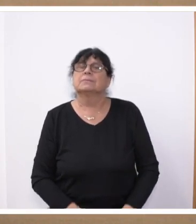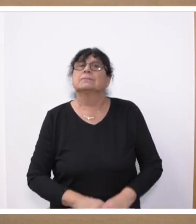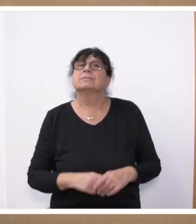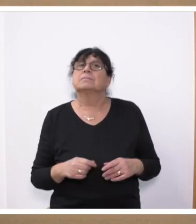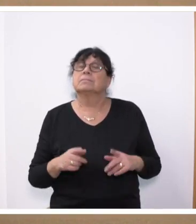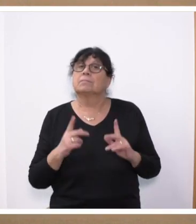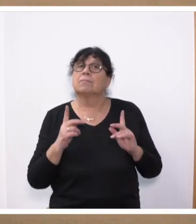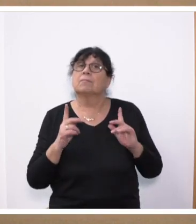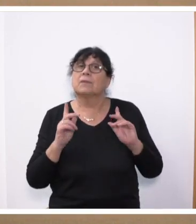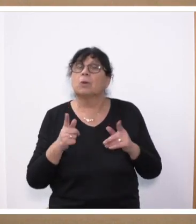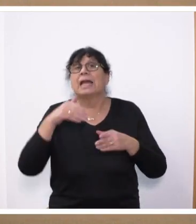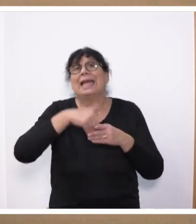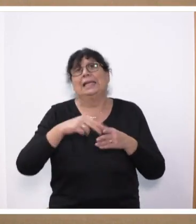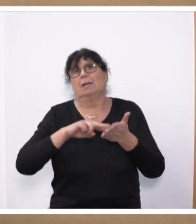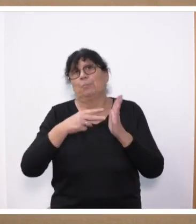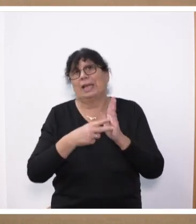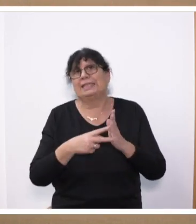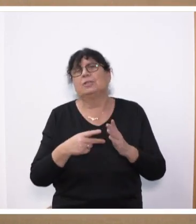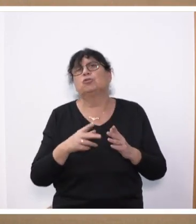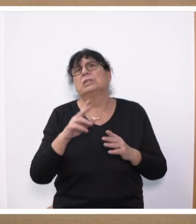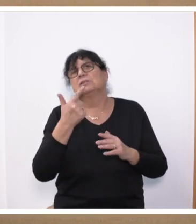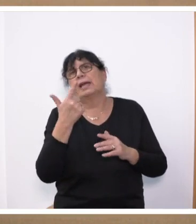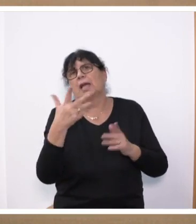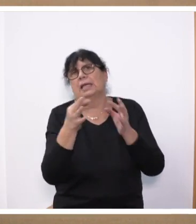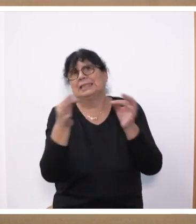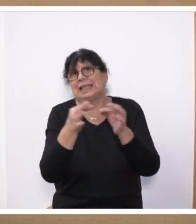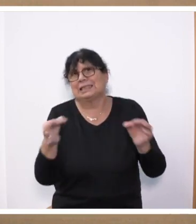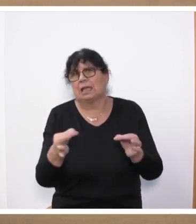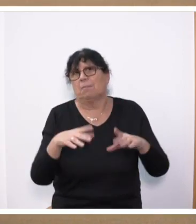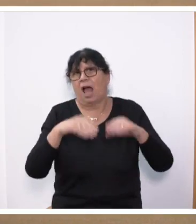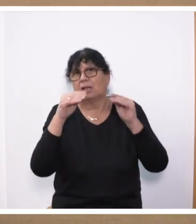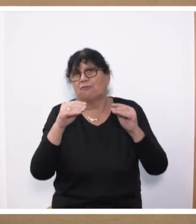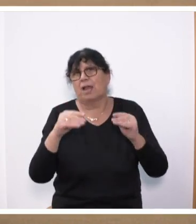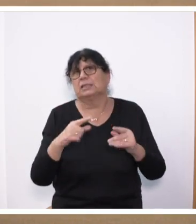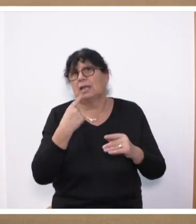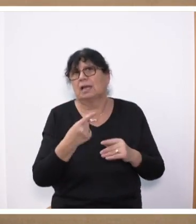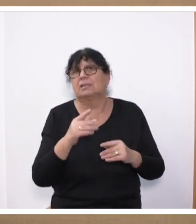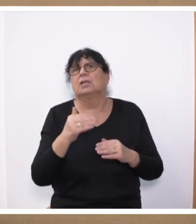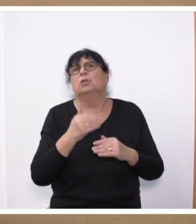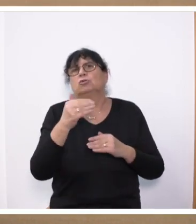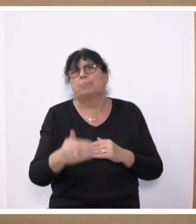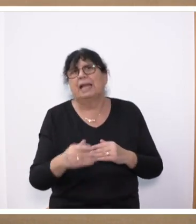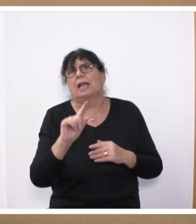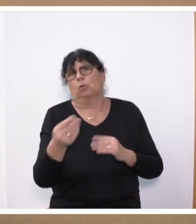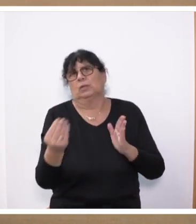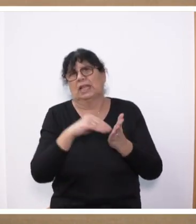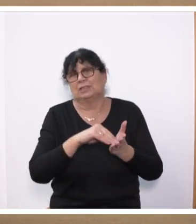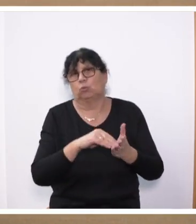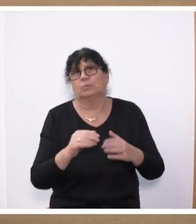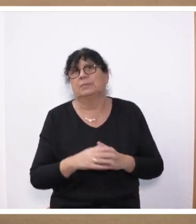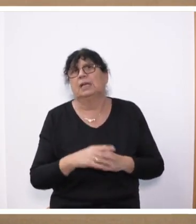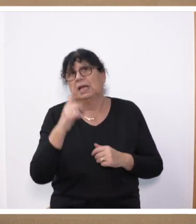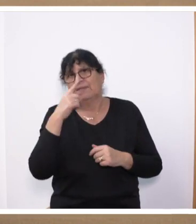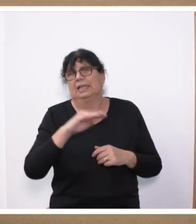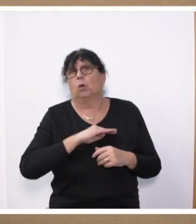Und innenpolitisch will ich vielleicht dann doch noch zwei, drei Sätze auch schon direkt am Anfang verlieren. Ich komme später noch dazu, wenn